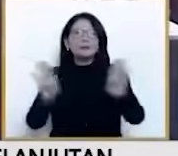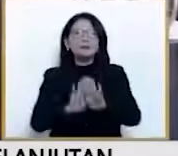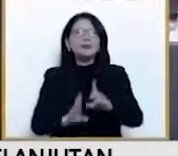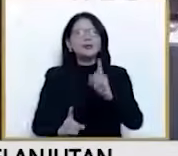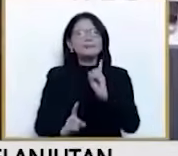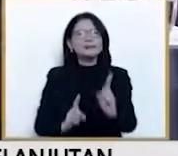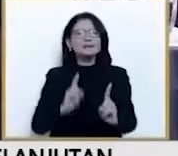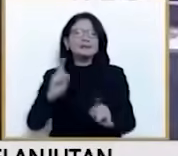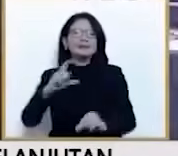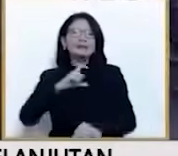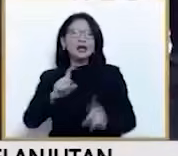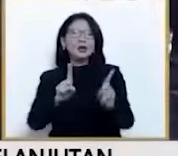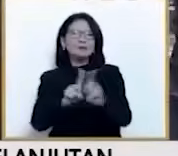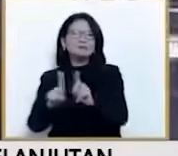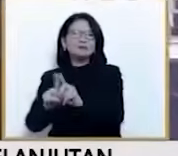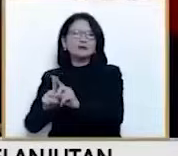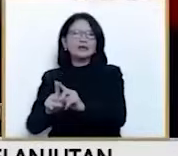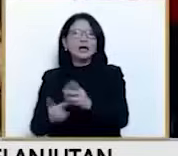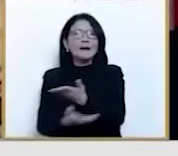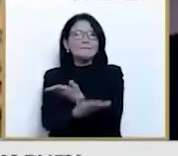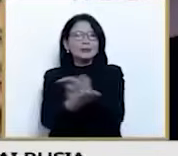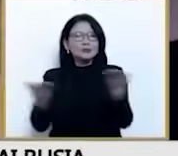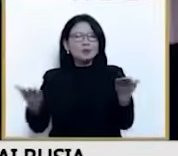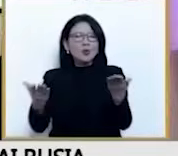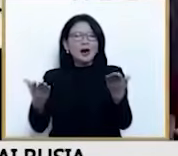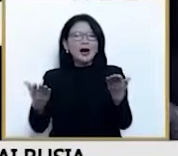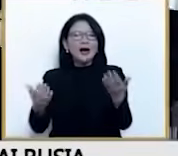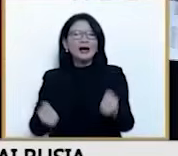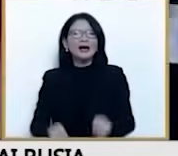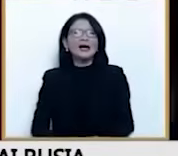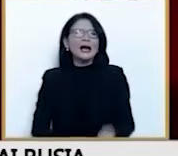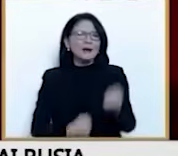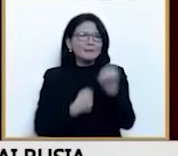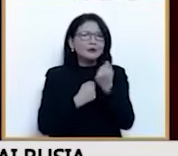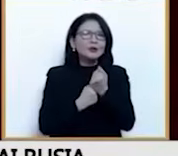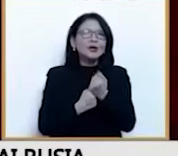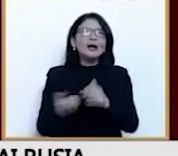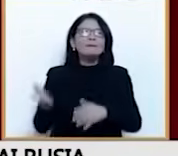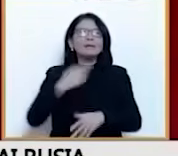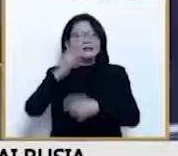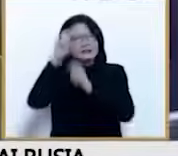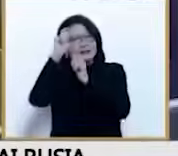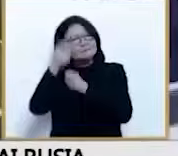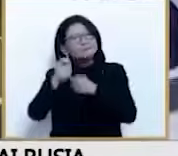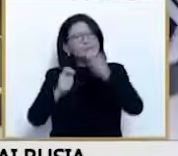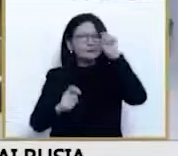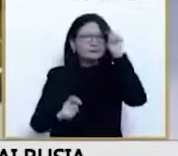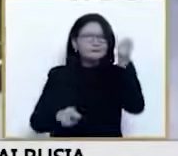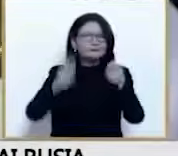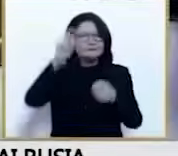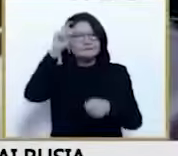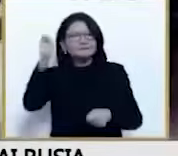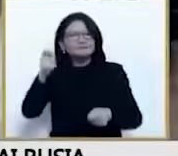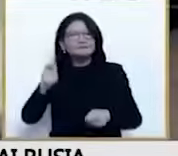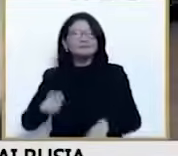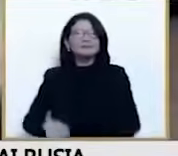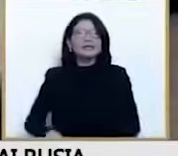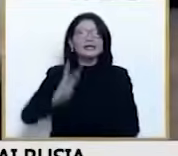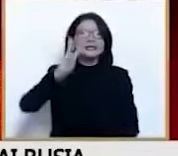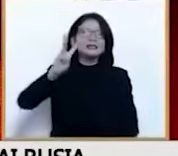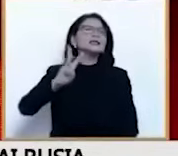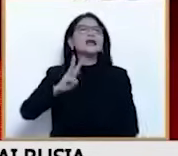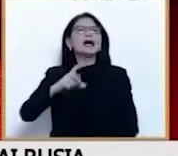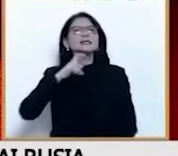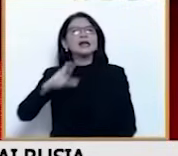pasangan calon. Bapak Ibu, para hadirin, para pendukung, mari kita berikan apresiasi untuk ketiga pasangan calon gubernur dan